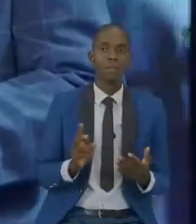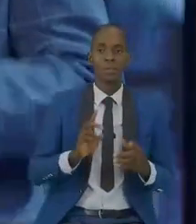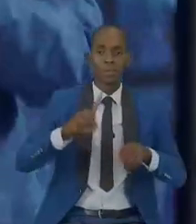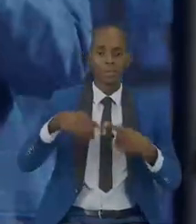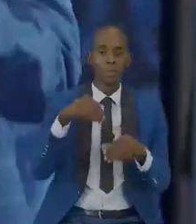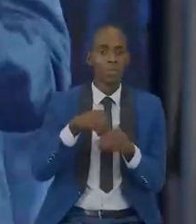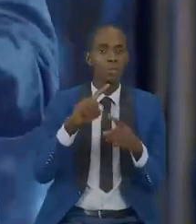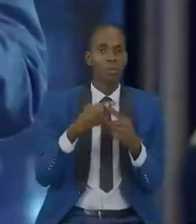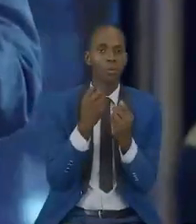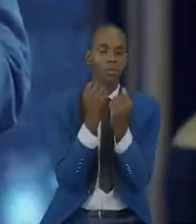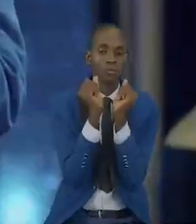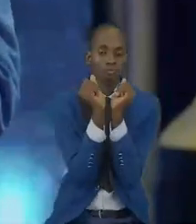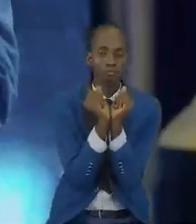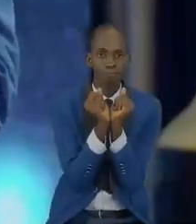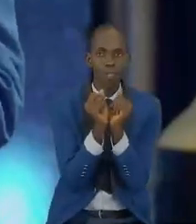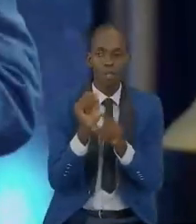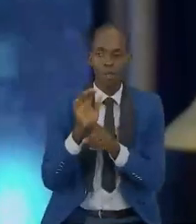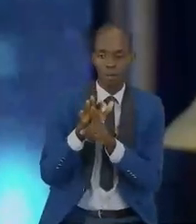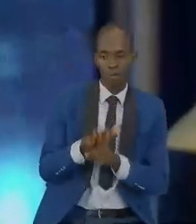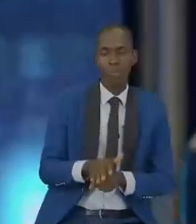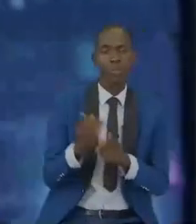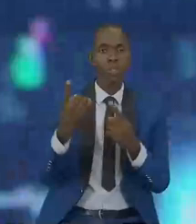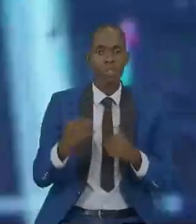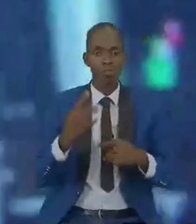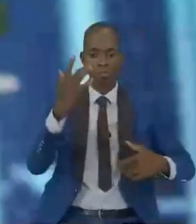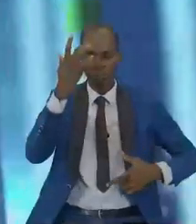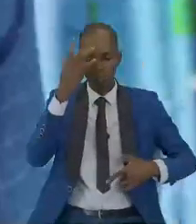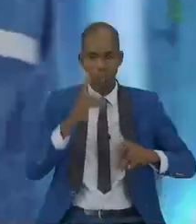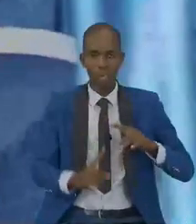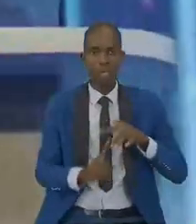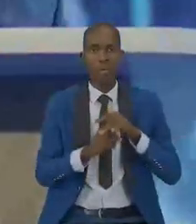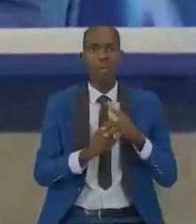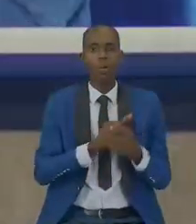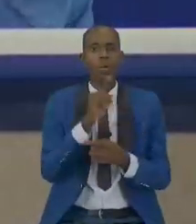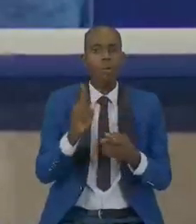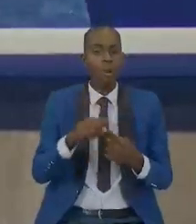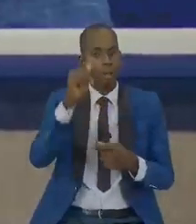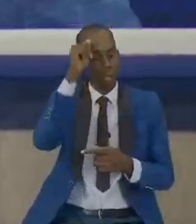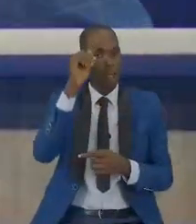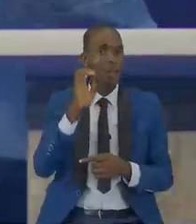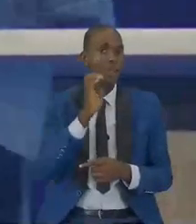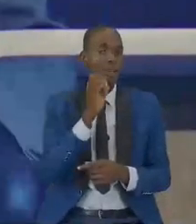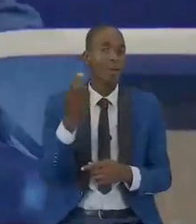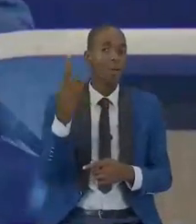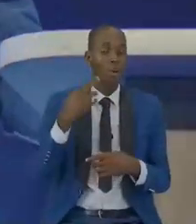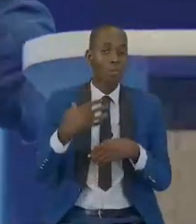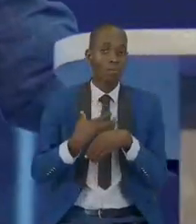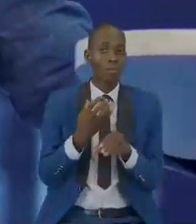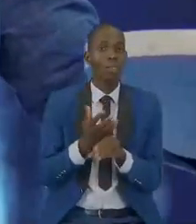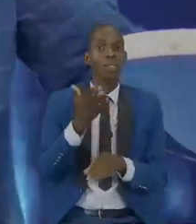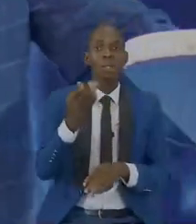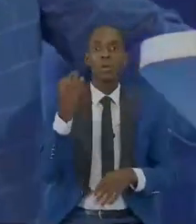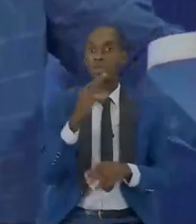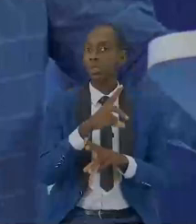d'eux. Et nos parents, nos aïeux, ont chuté et sont tombés sous la